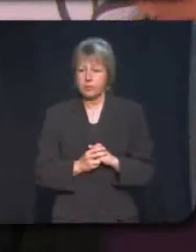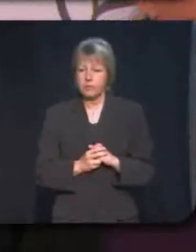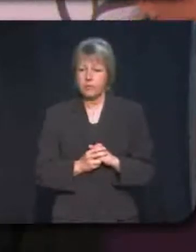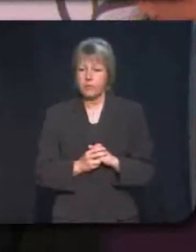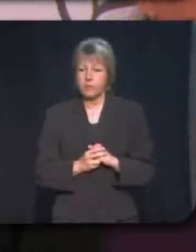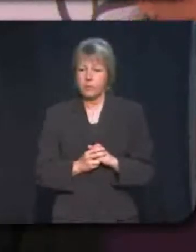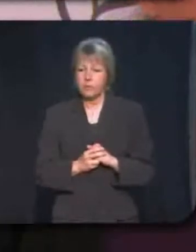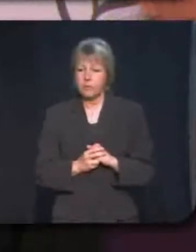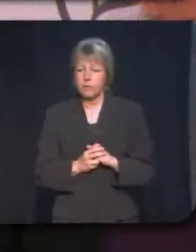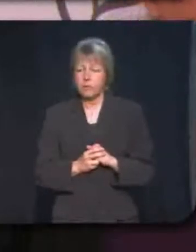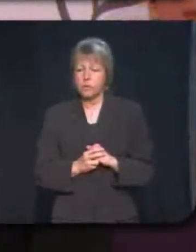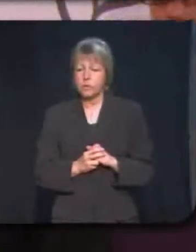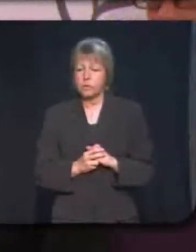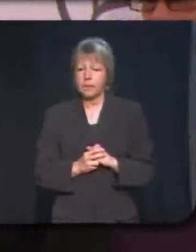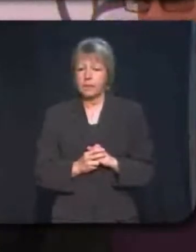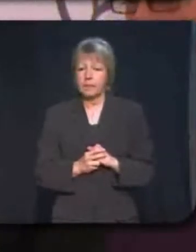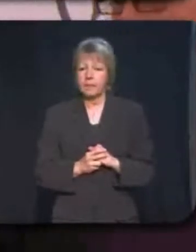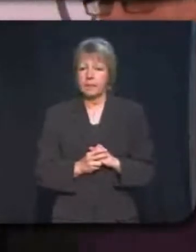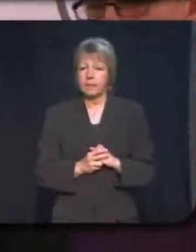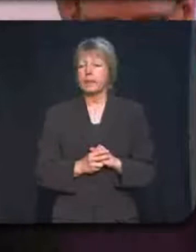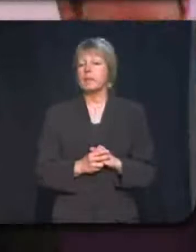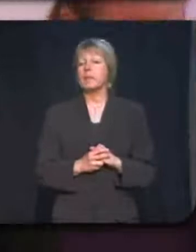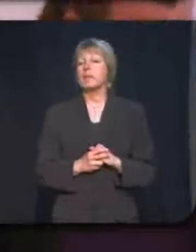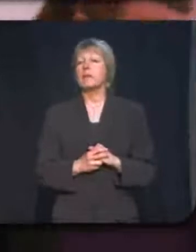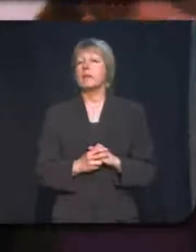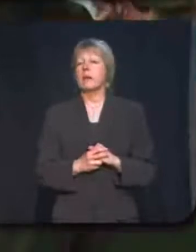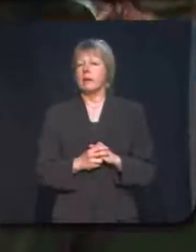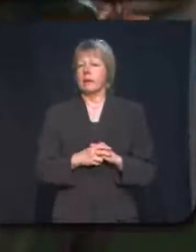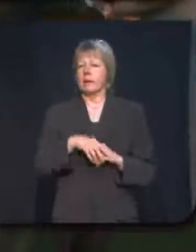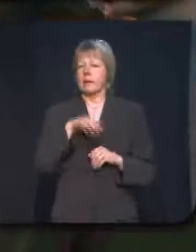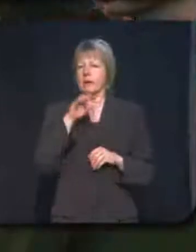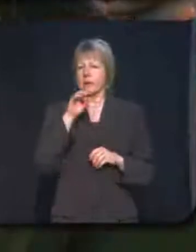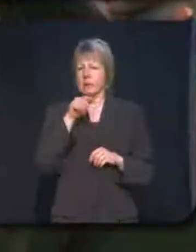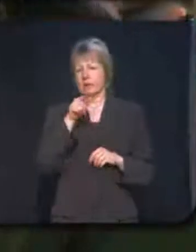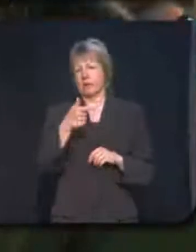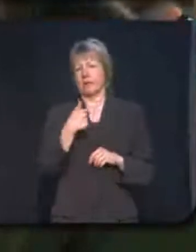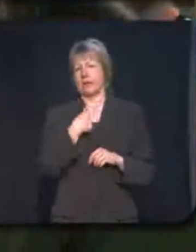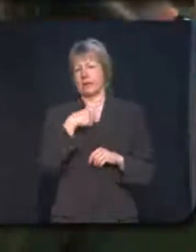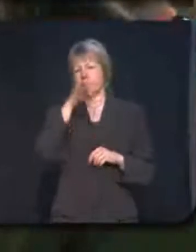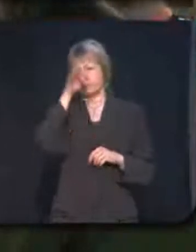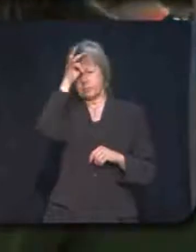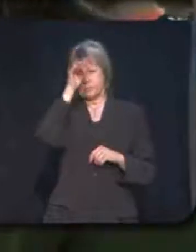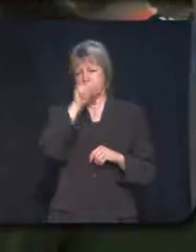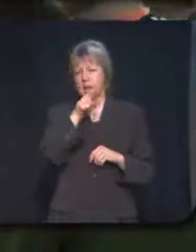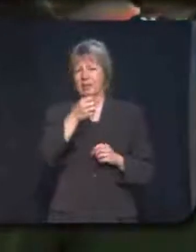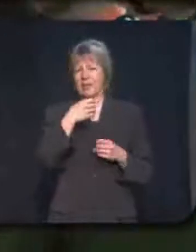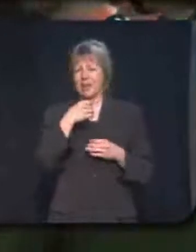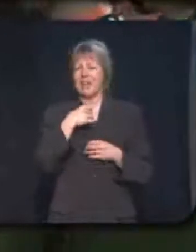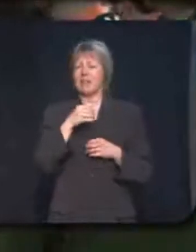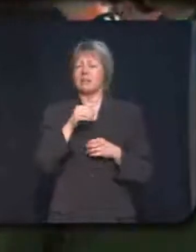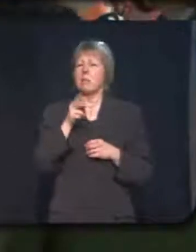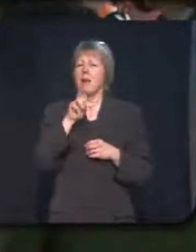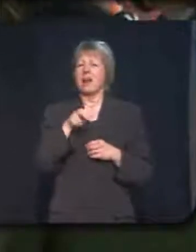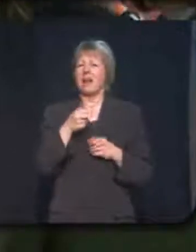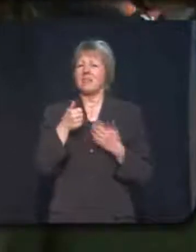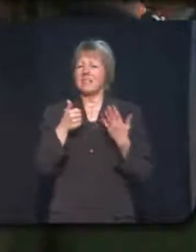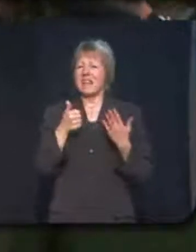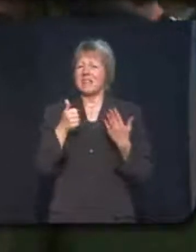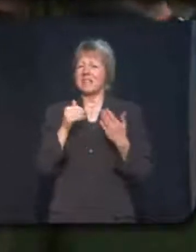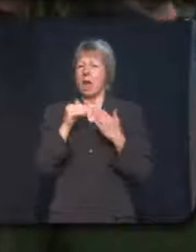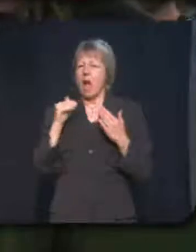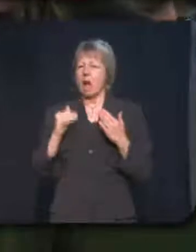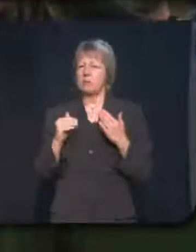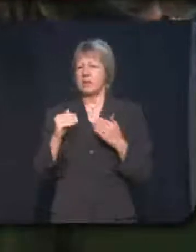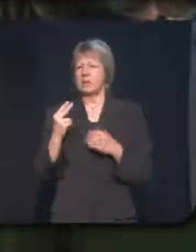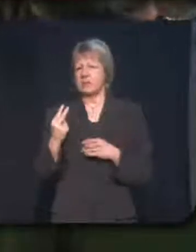kannst du einem nicht Akademiker Paragraph 6 Absatz 2 in einfachen Worten bitte erklären